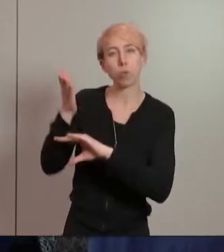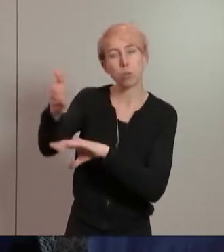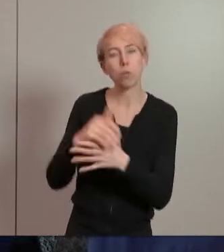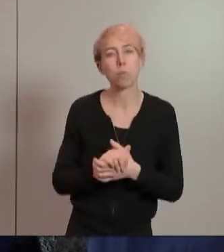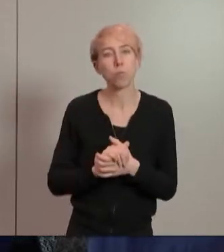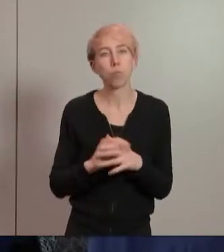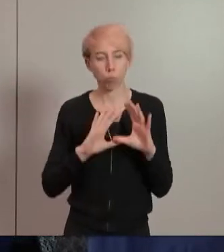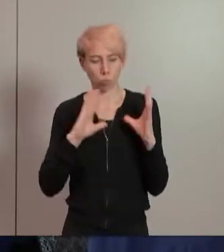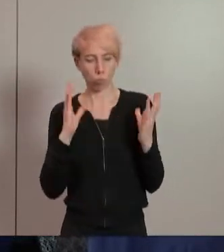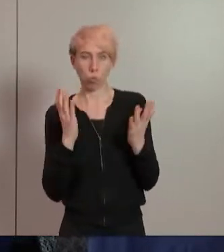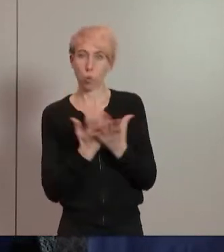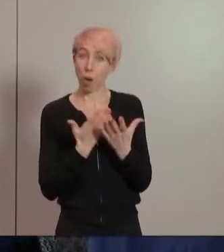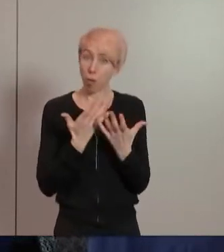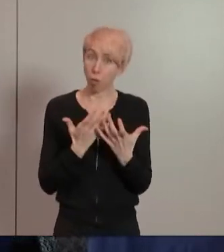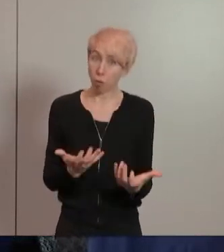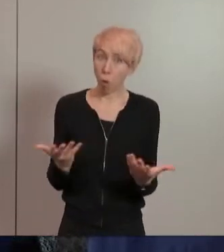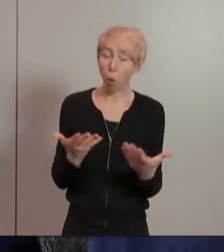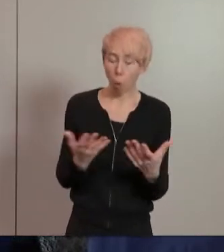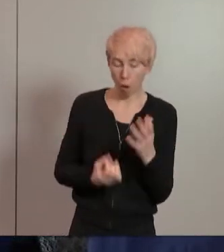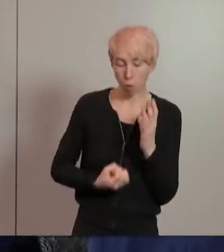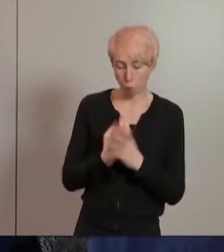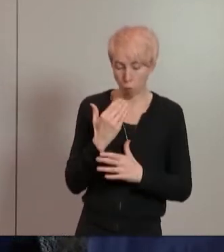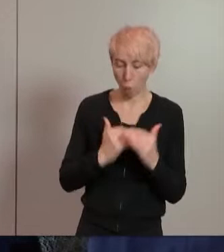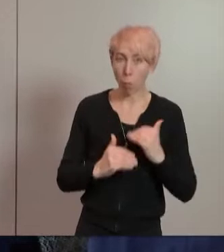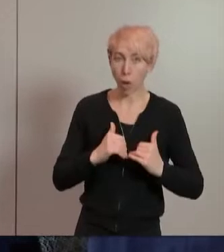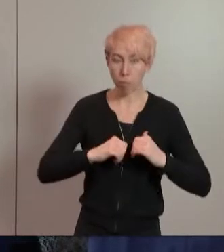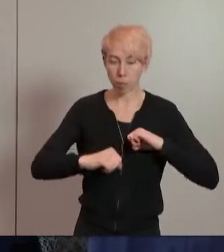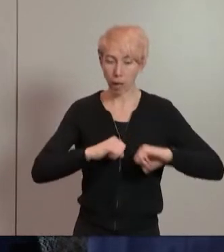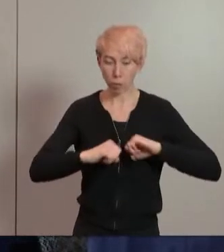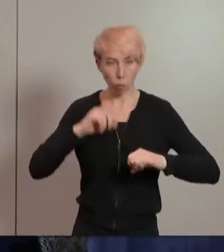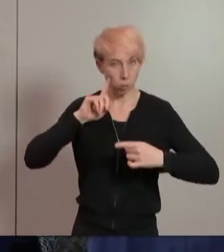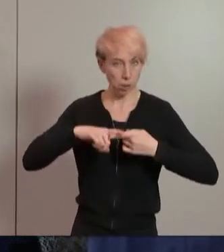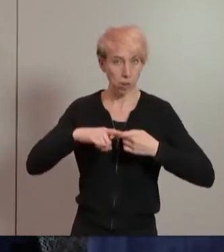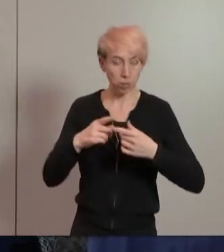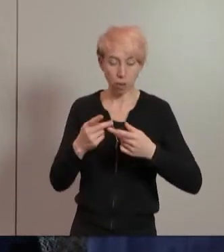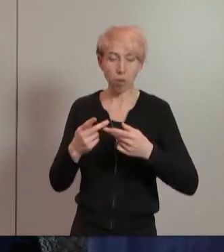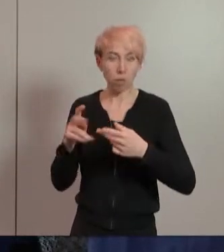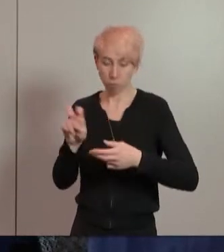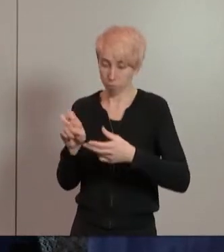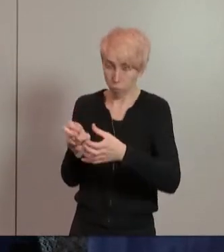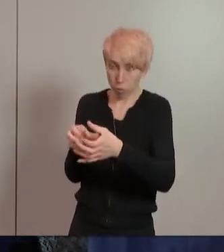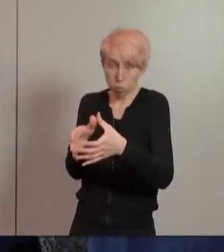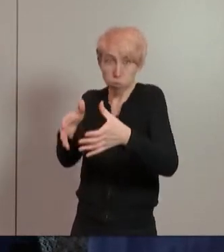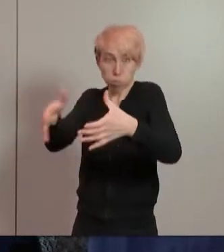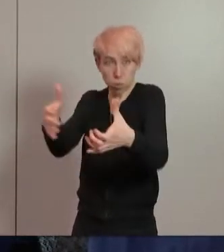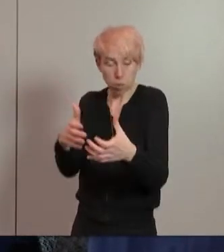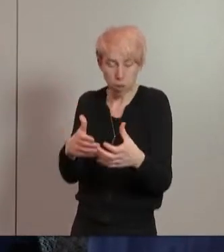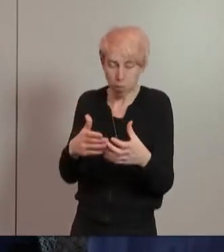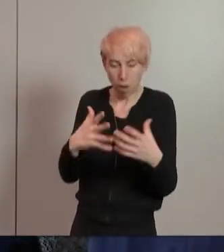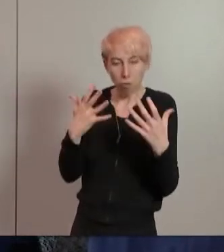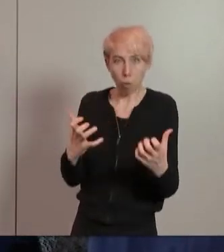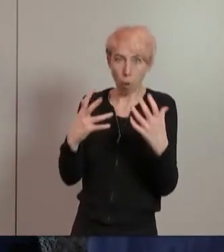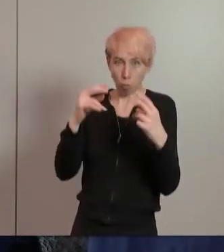Plus globalement, il s'agira de construire un nouveau plan d'action pour le développement durable avec une ambition forte sur la